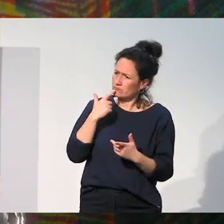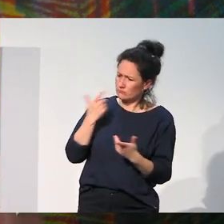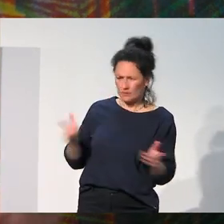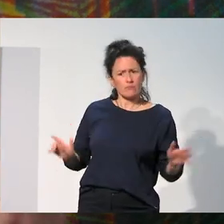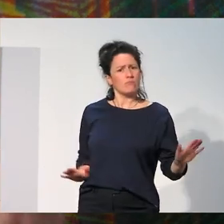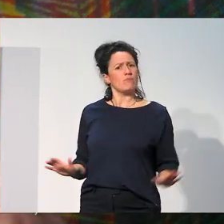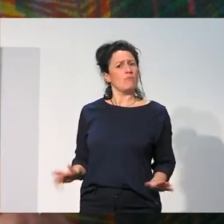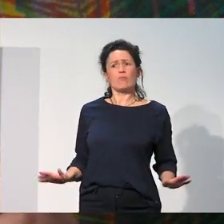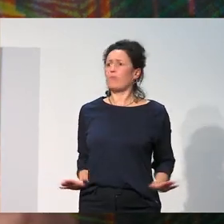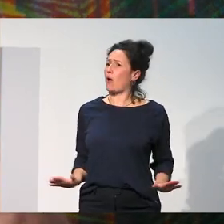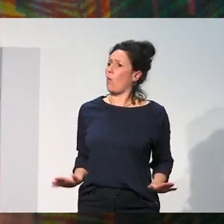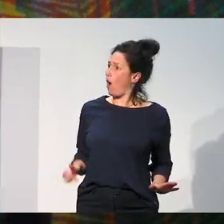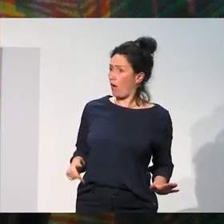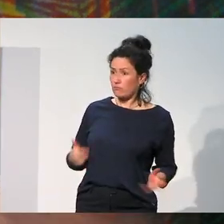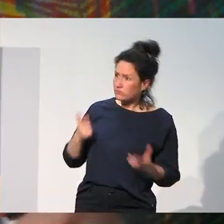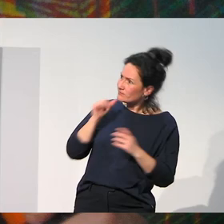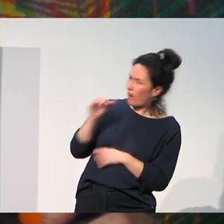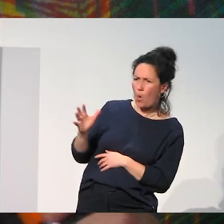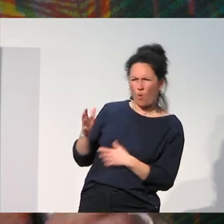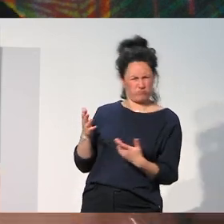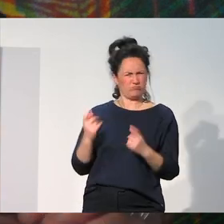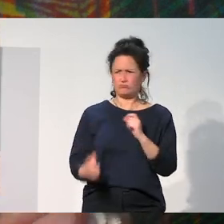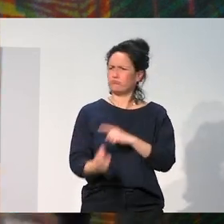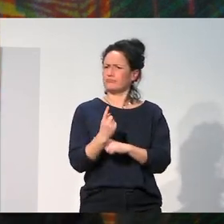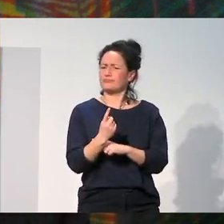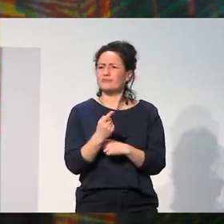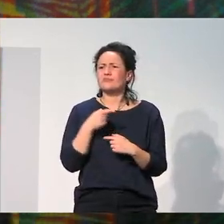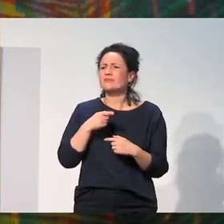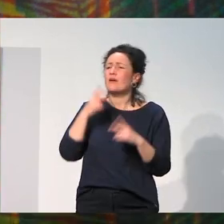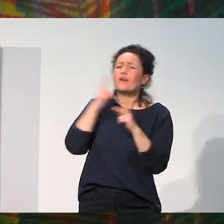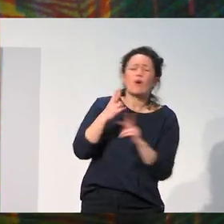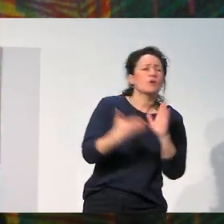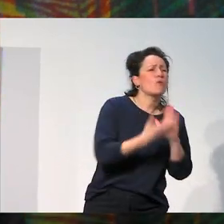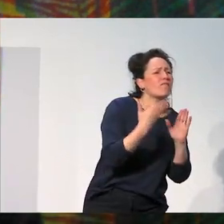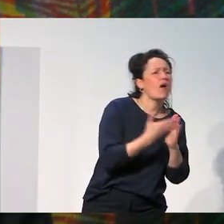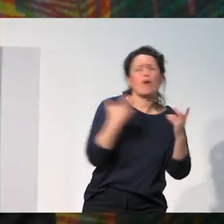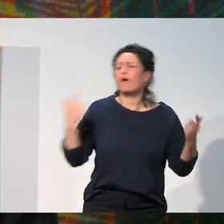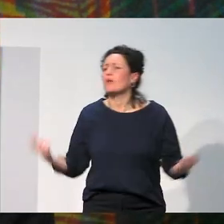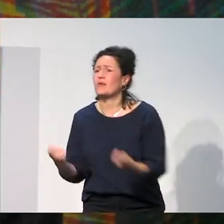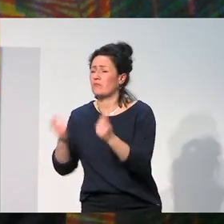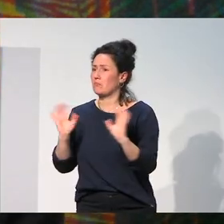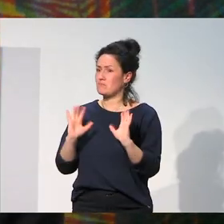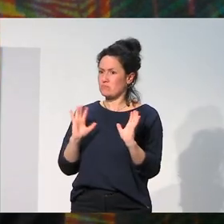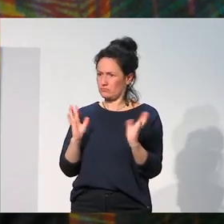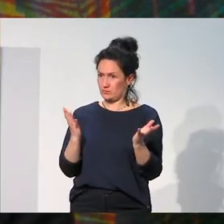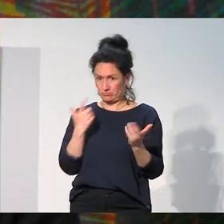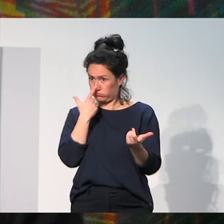salon. Là, c'est pas la question du sauvage, du domestique ou de l'apprivoisé, si vous voulez. C'est que de toute